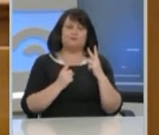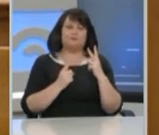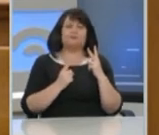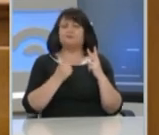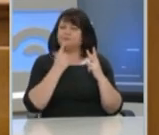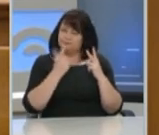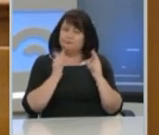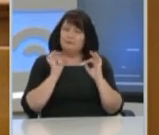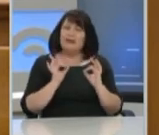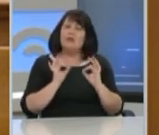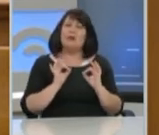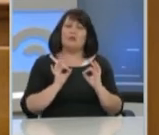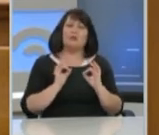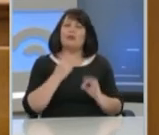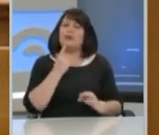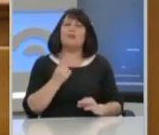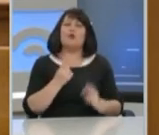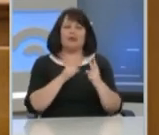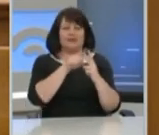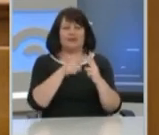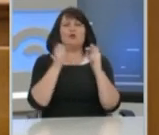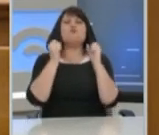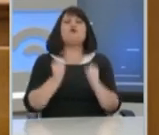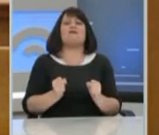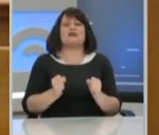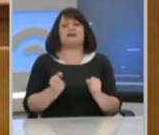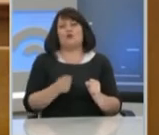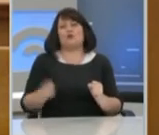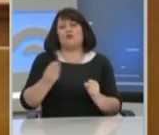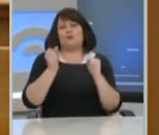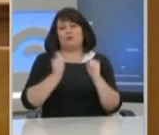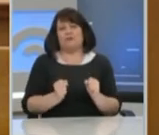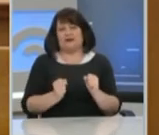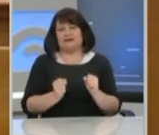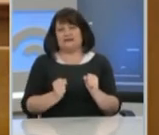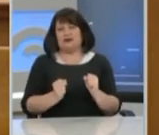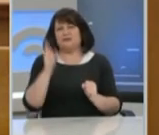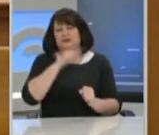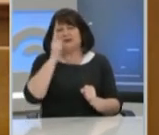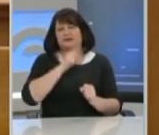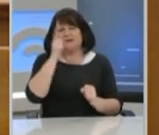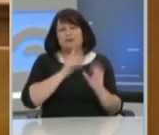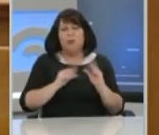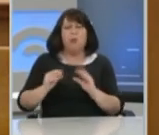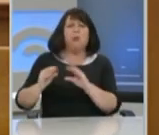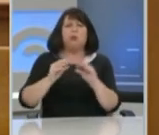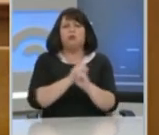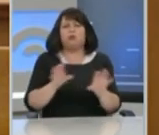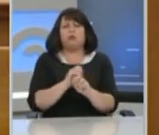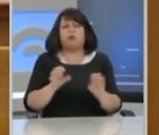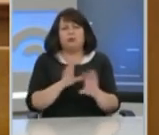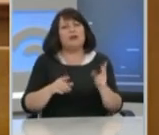θα σταθώ στα δύο βασικότερα εκ των ψευδών, στα